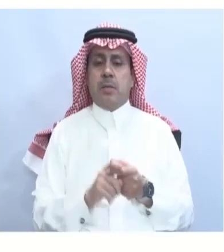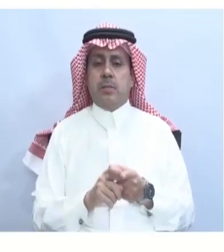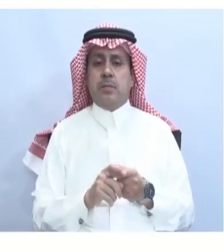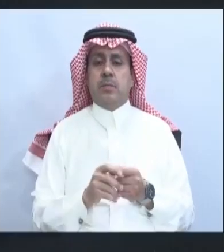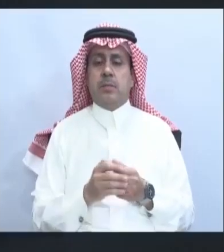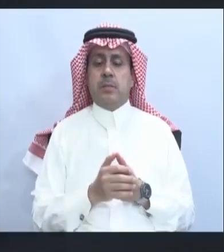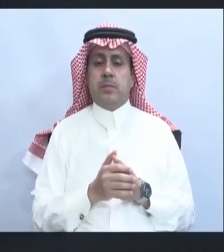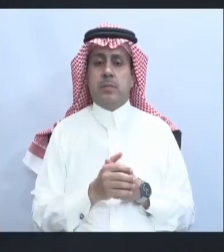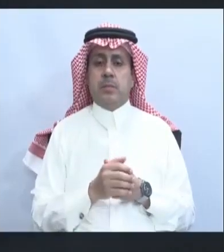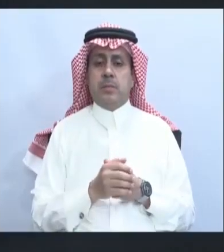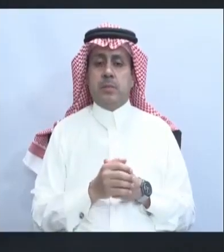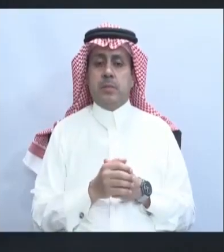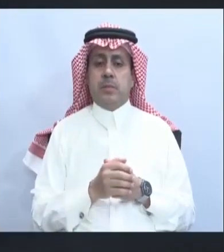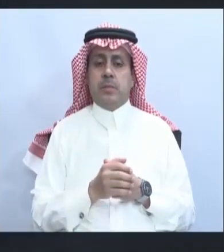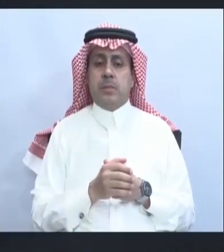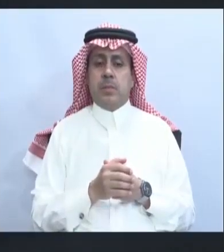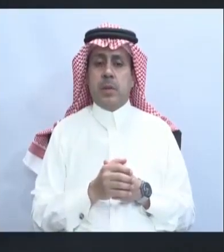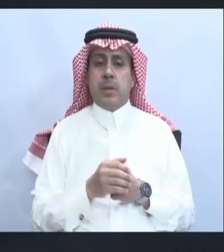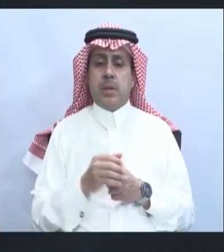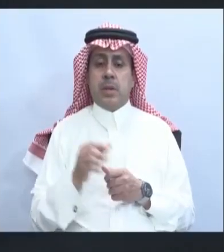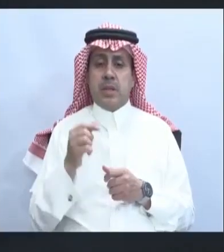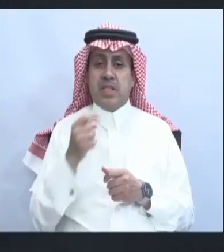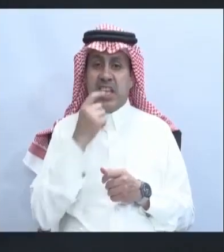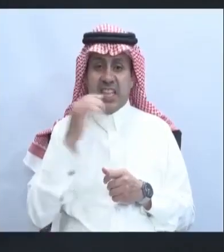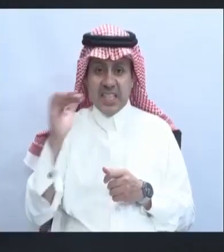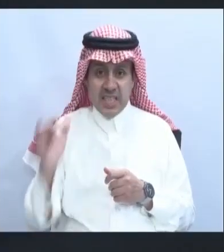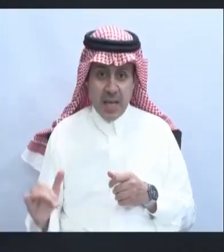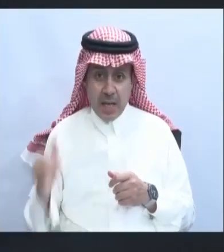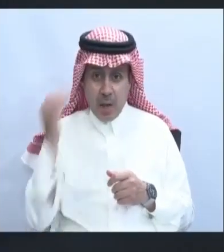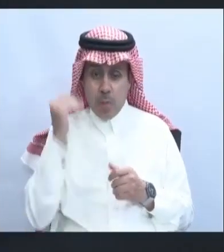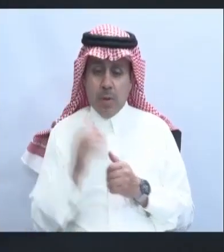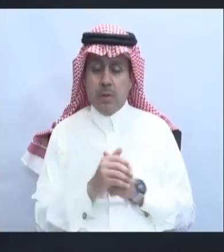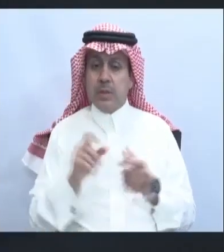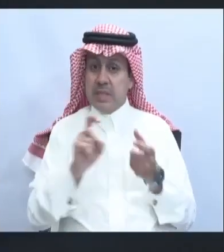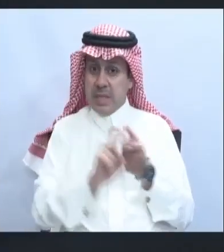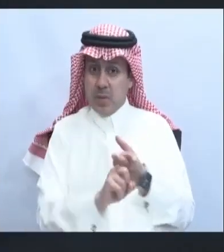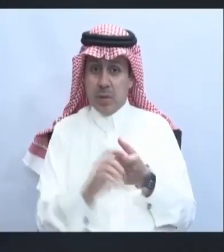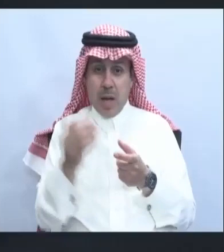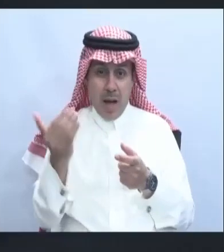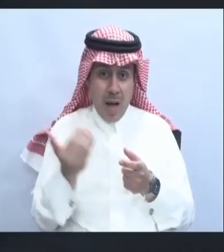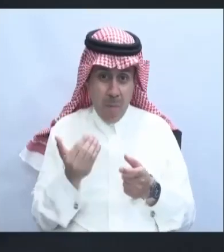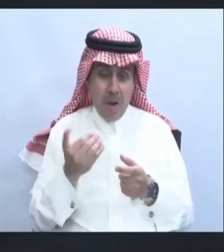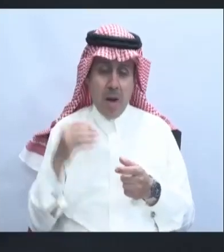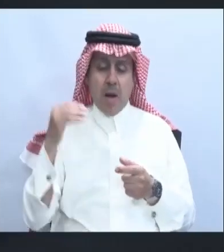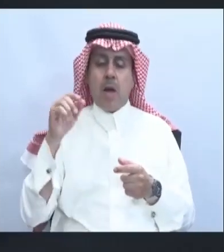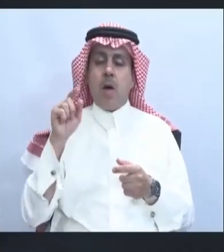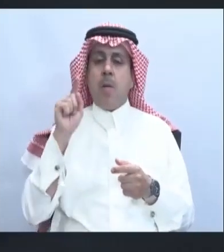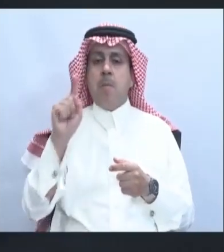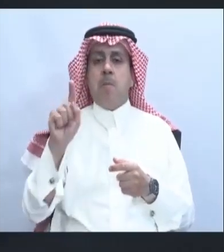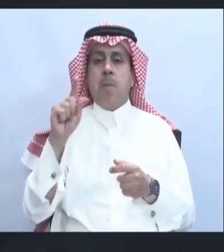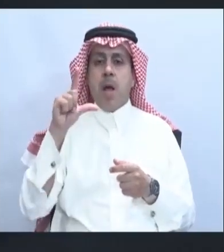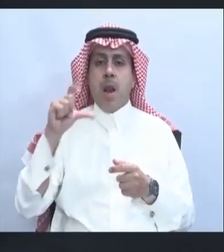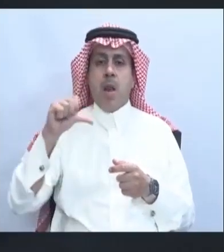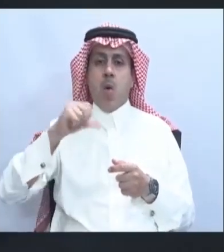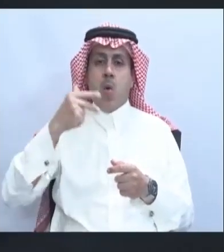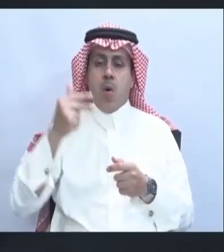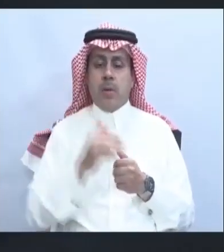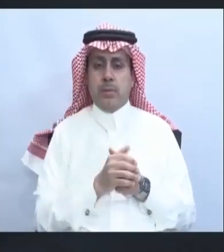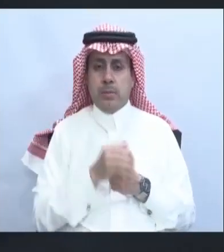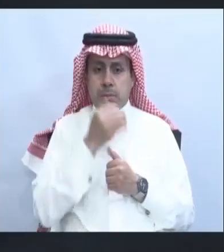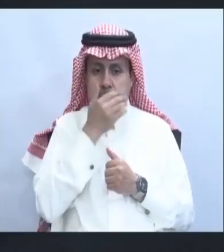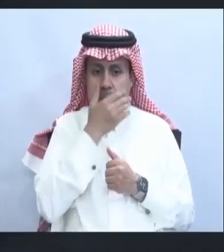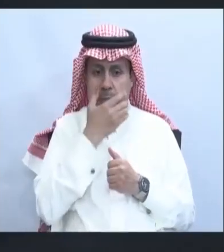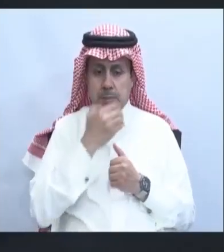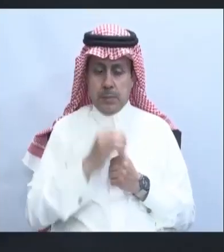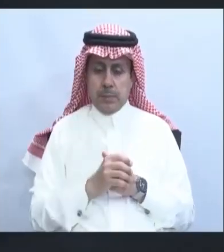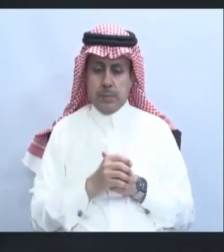واللائي لم يحظ هن الصغيرات اللاتي تزوجنا ولم يبلغن مبلغ الحيض هذا ما